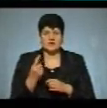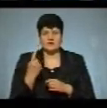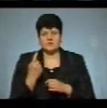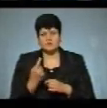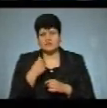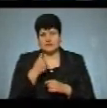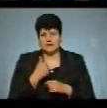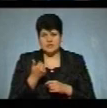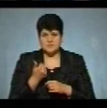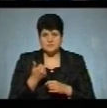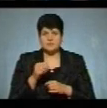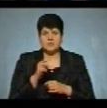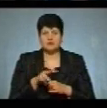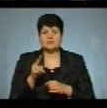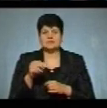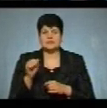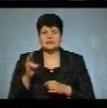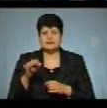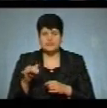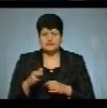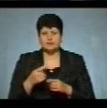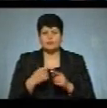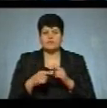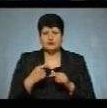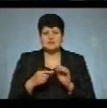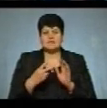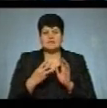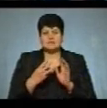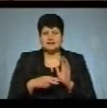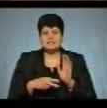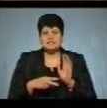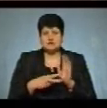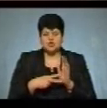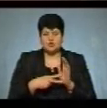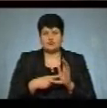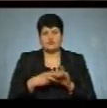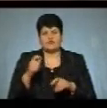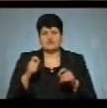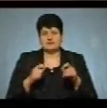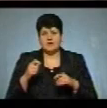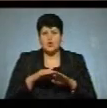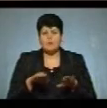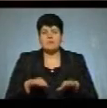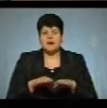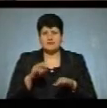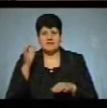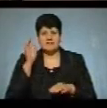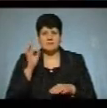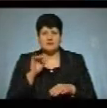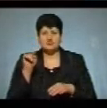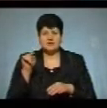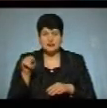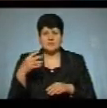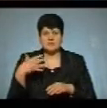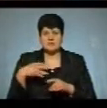2 або на 1 рік. Микола Данилевич тиждень тому повернувся із 37-го інтернаціонального фестивалю плавання в Німеччині. Там на дистанції 50 метрів у